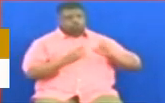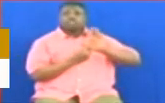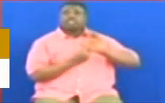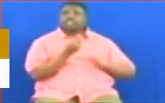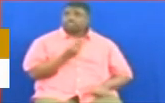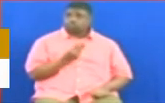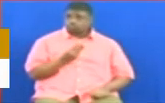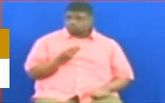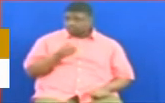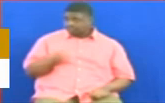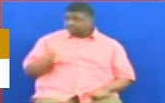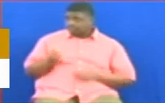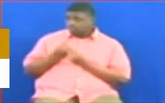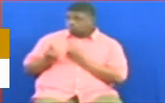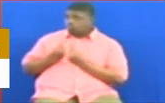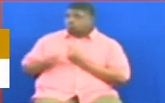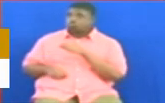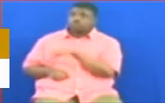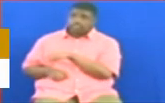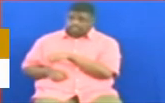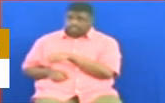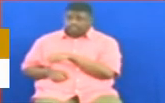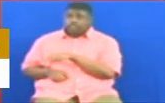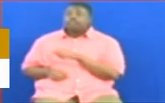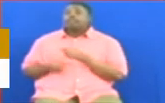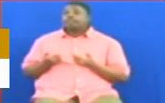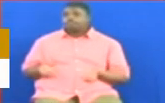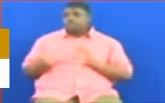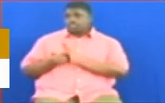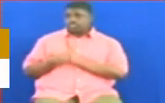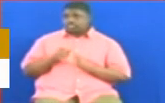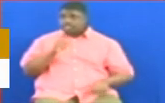ambacho chenyewe kinazungumzia kwamba kuna sheria